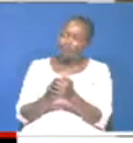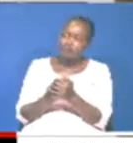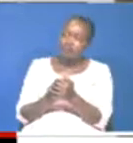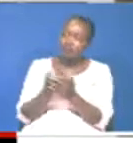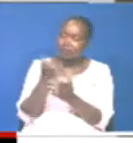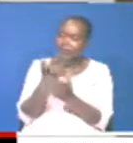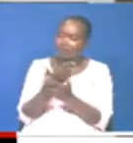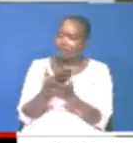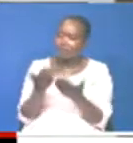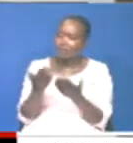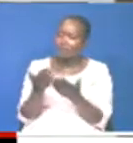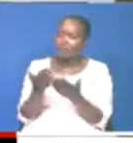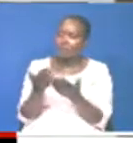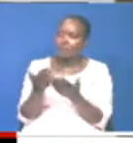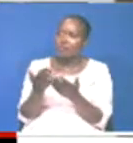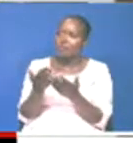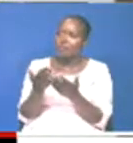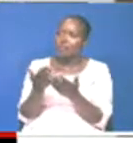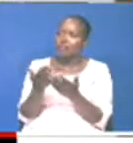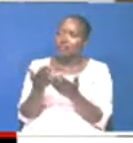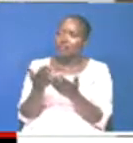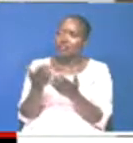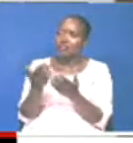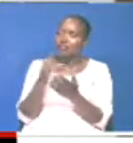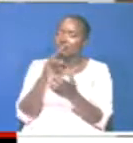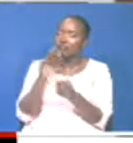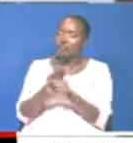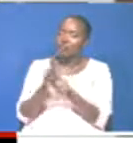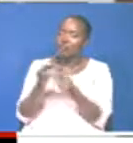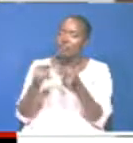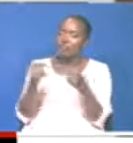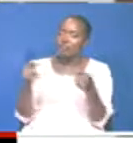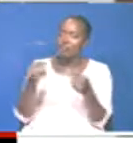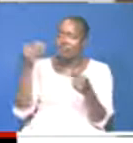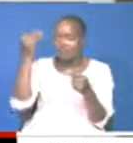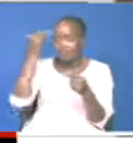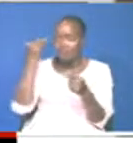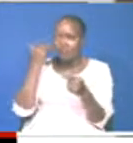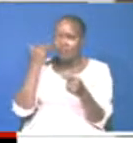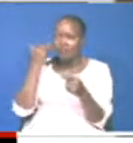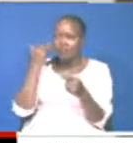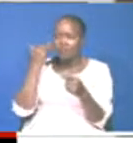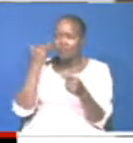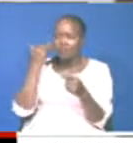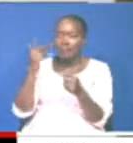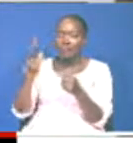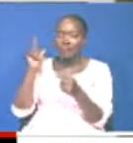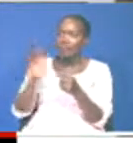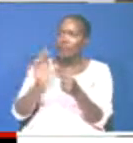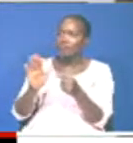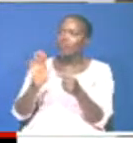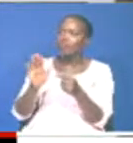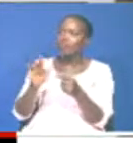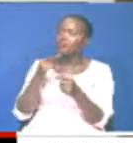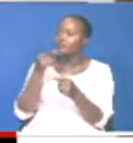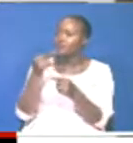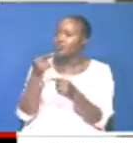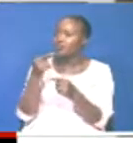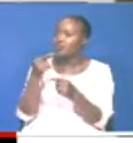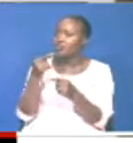samahani. Hata hivyo, Wanjigi ameapa kupinga uamuzi huo katika mahakama kuu. Wakili wake Willy Sotino anadai kamati